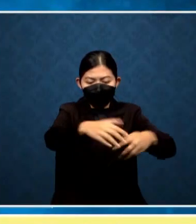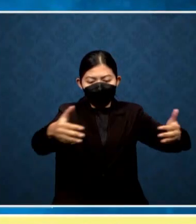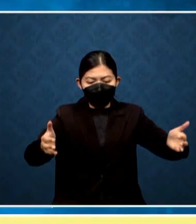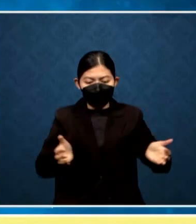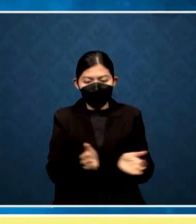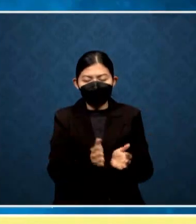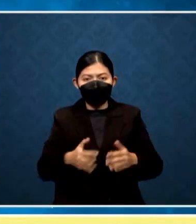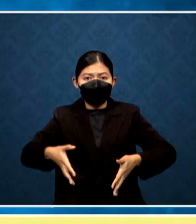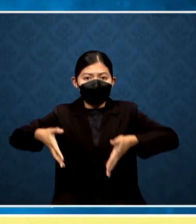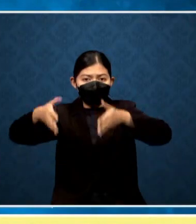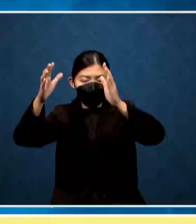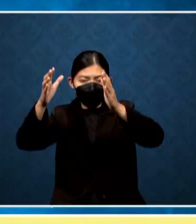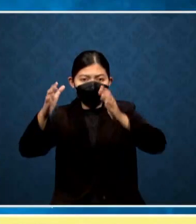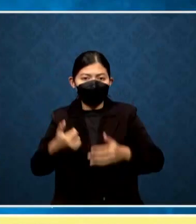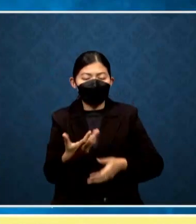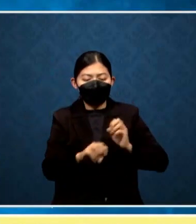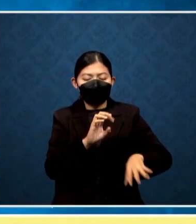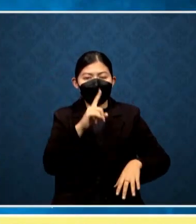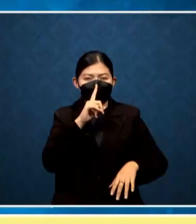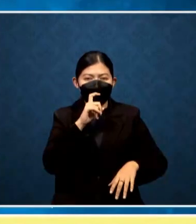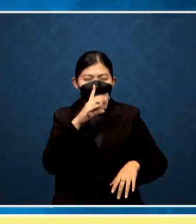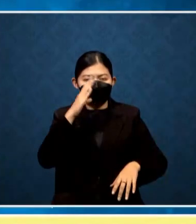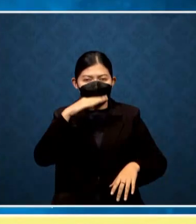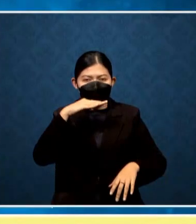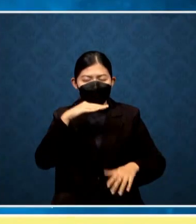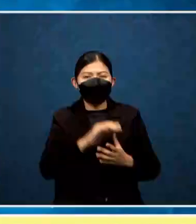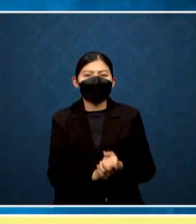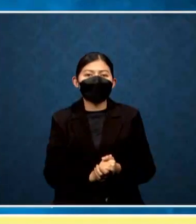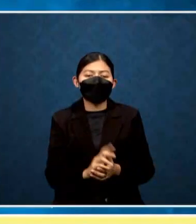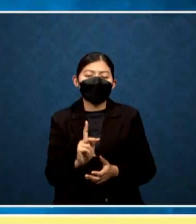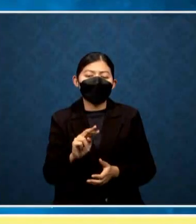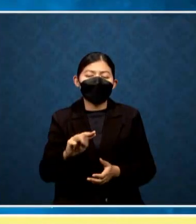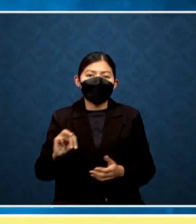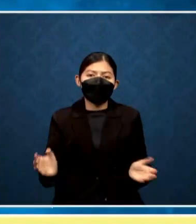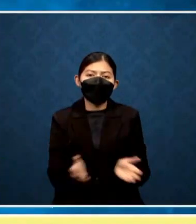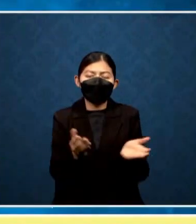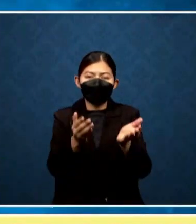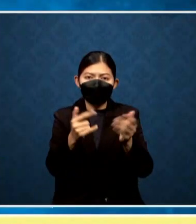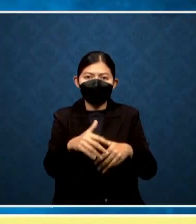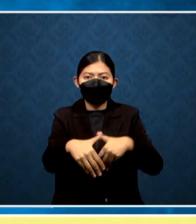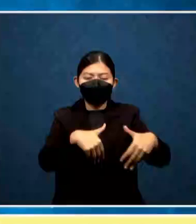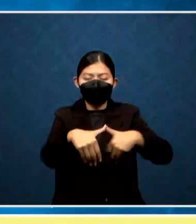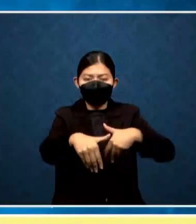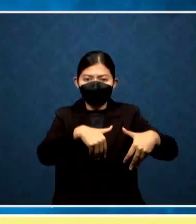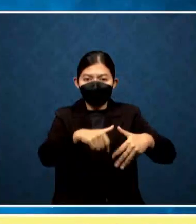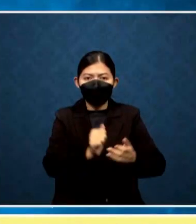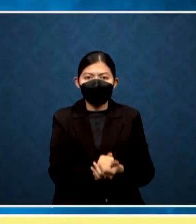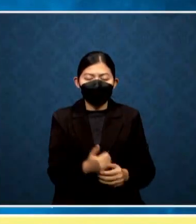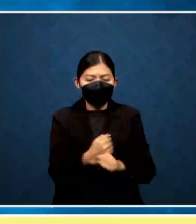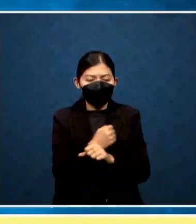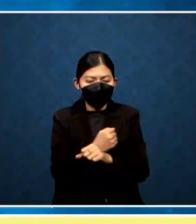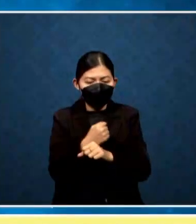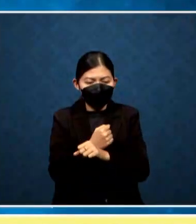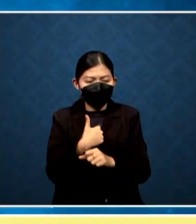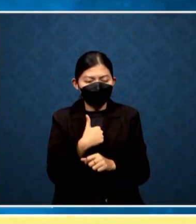่งว่ากรมทรงเสริมกมครinisทองถินได้เนรท